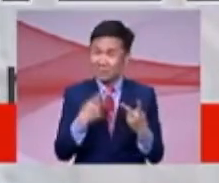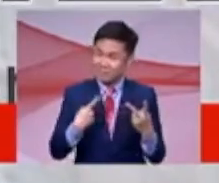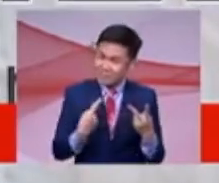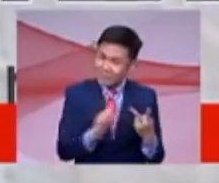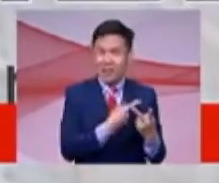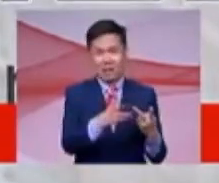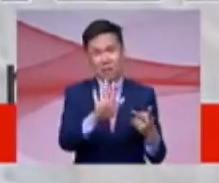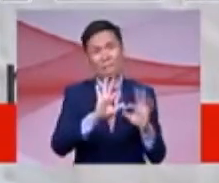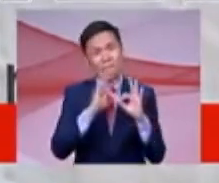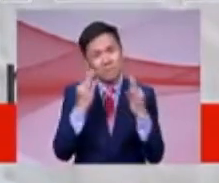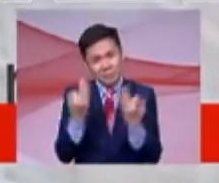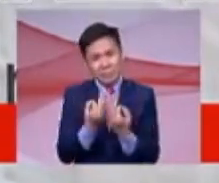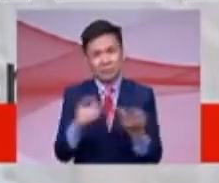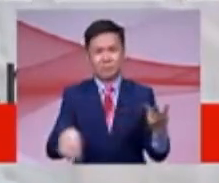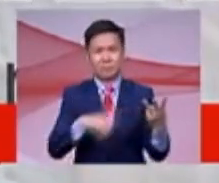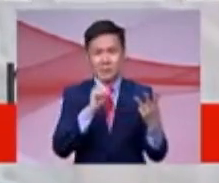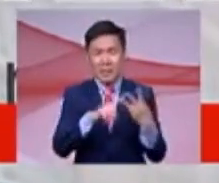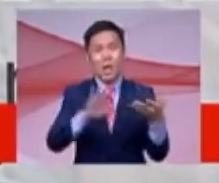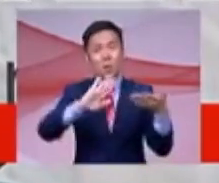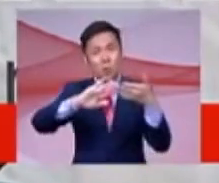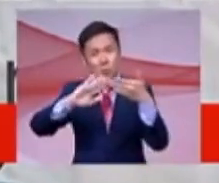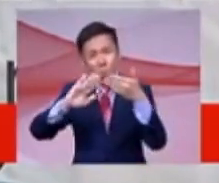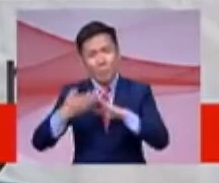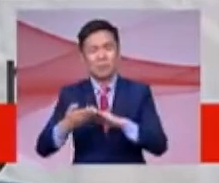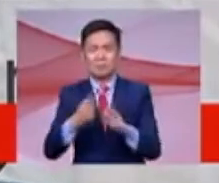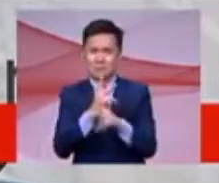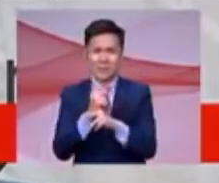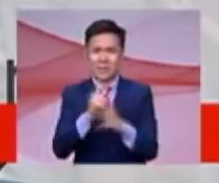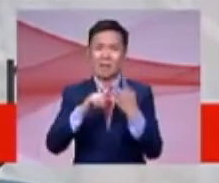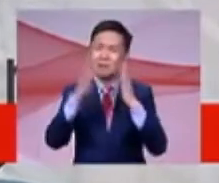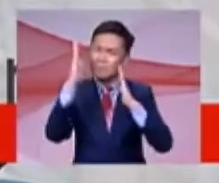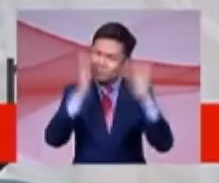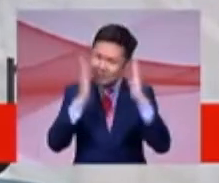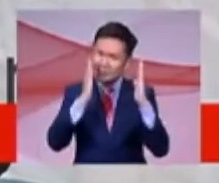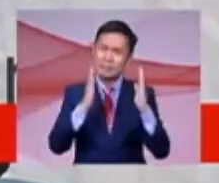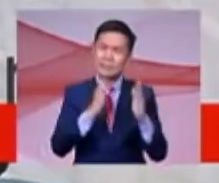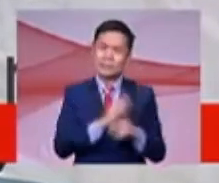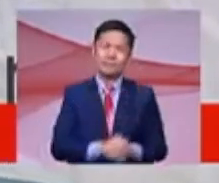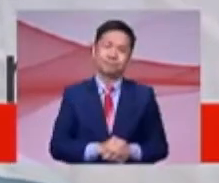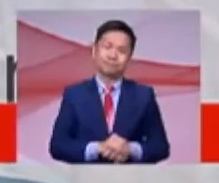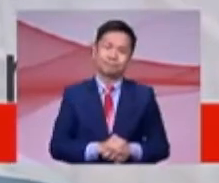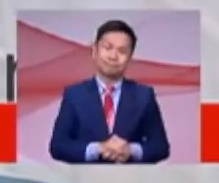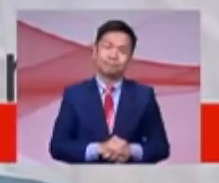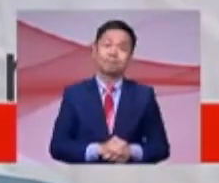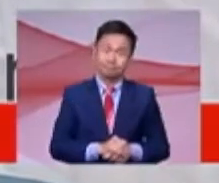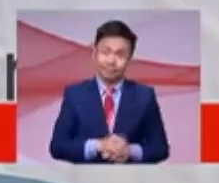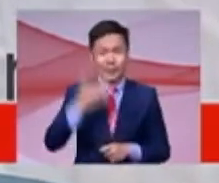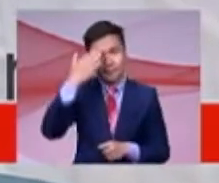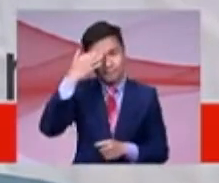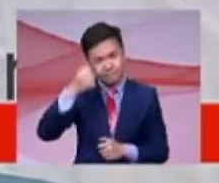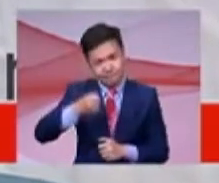keluarga kita kena jaga komuniti kita dan juga negara kita. Sekian, wabillahi taufiq wa hidayah.